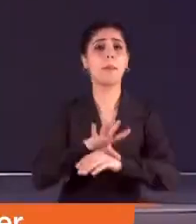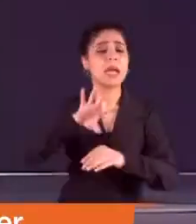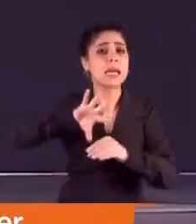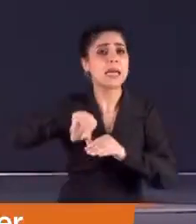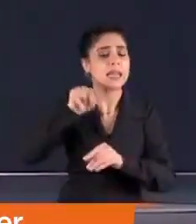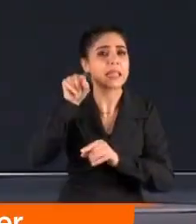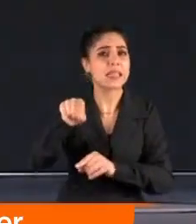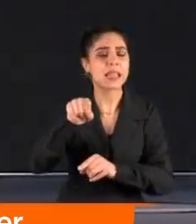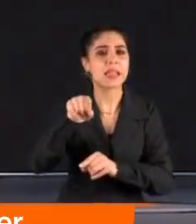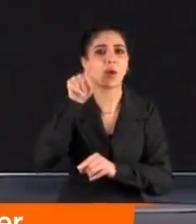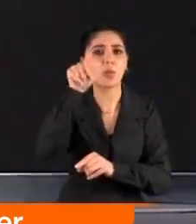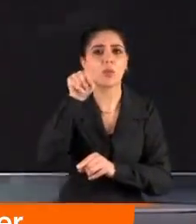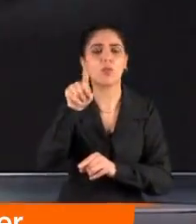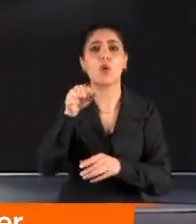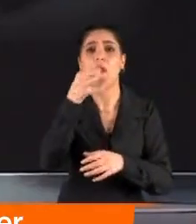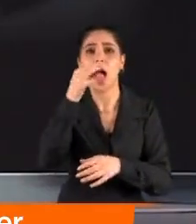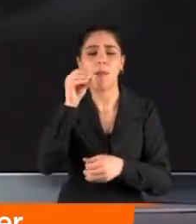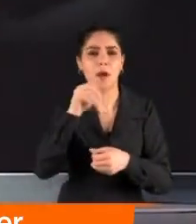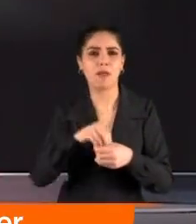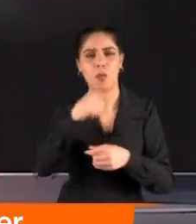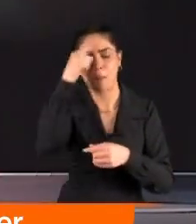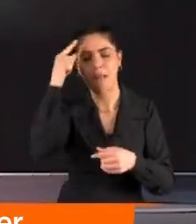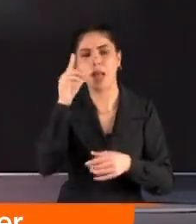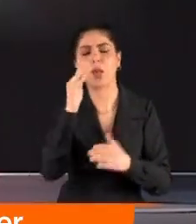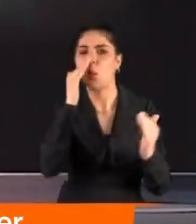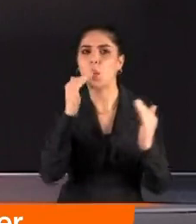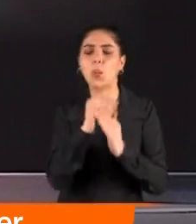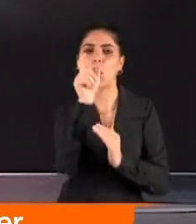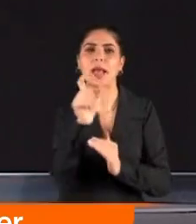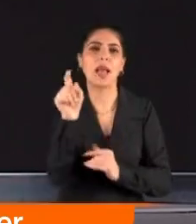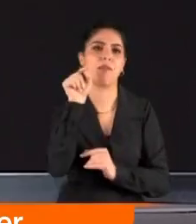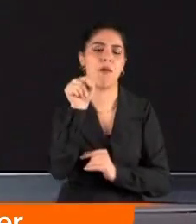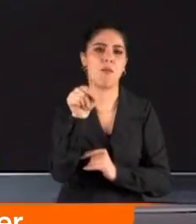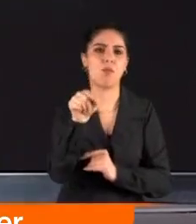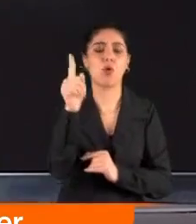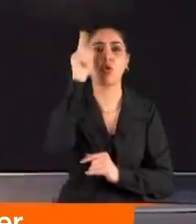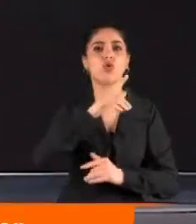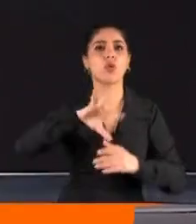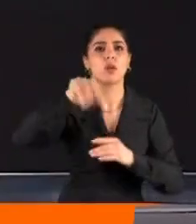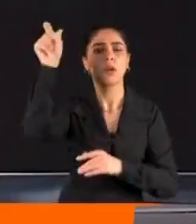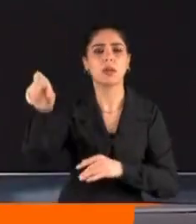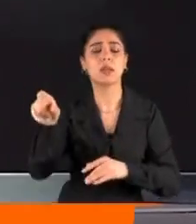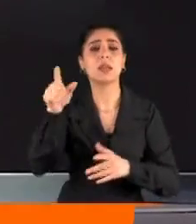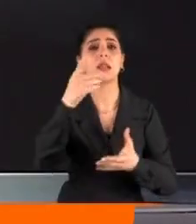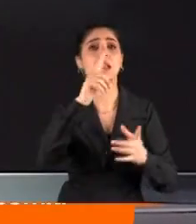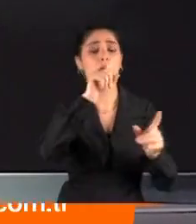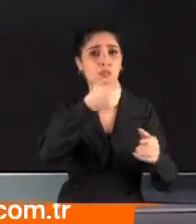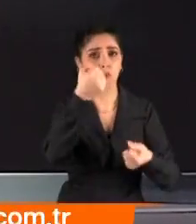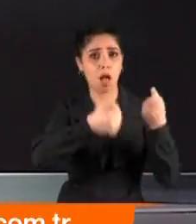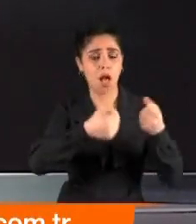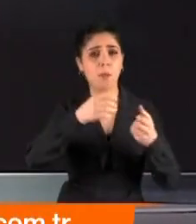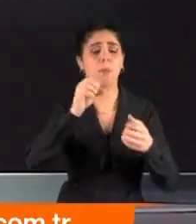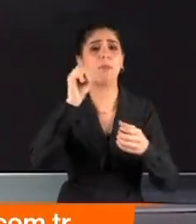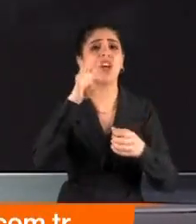Şipşak hırsızlık. Aslında sıradaki haberimiz için belki de en uygun ifade bu. Çünkü hırsızlar gözlerine kestirdikleri araçların